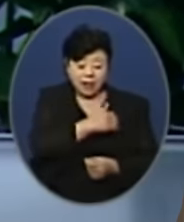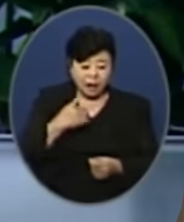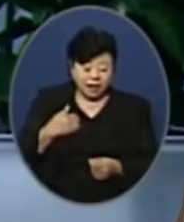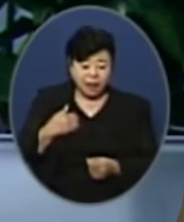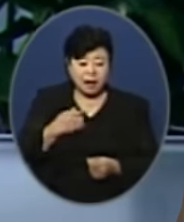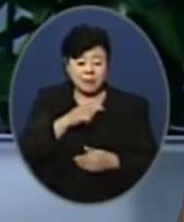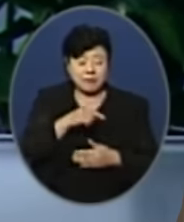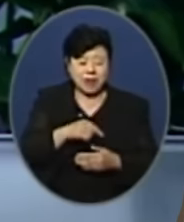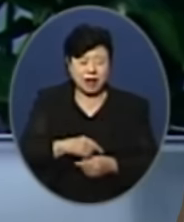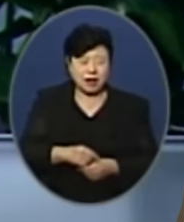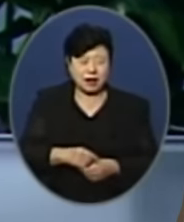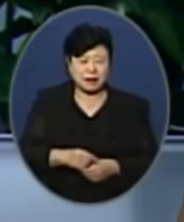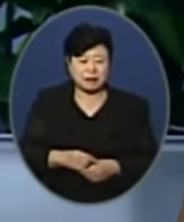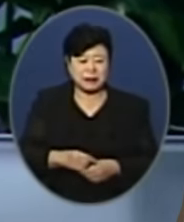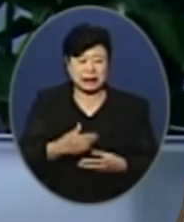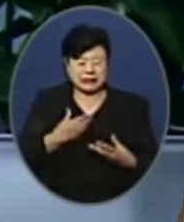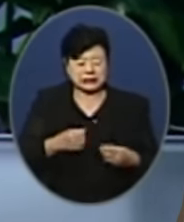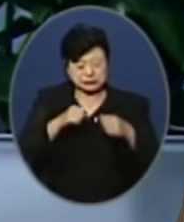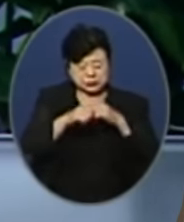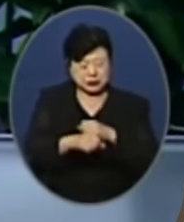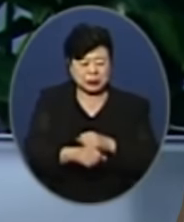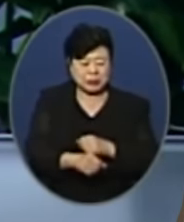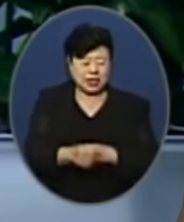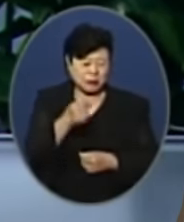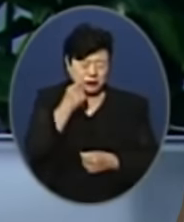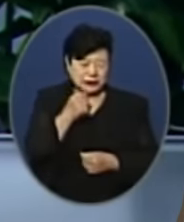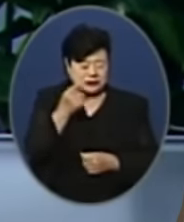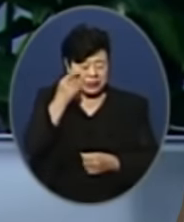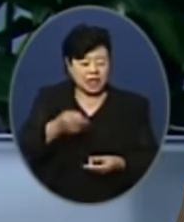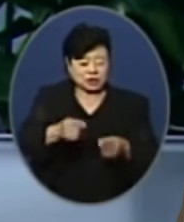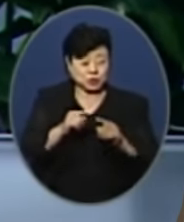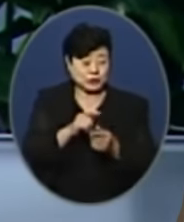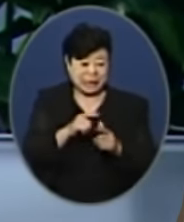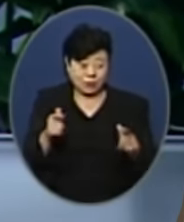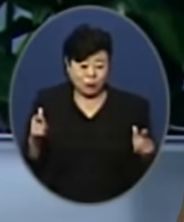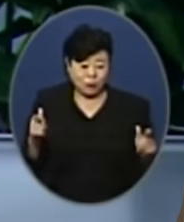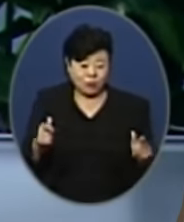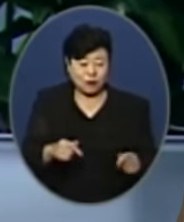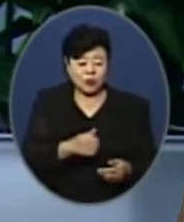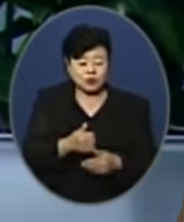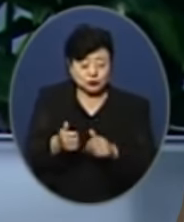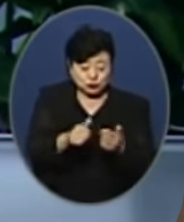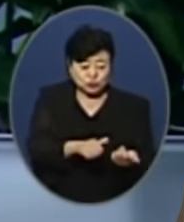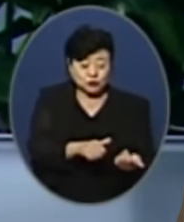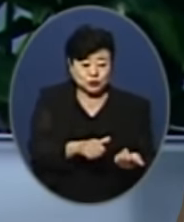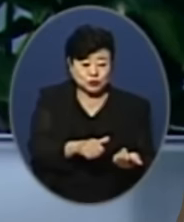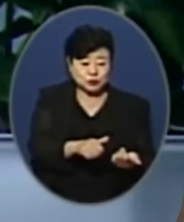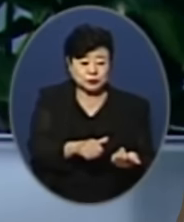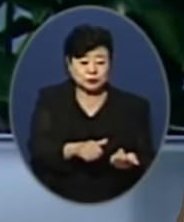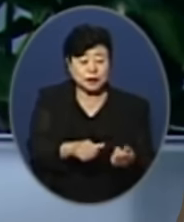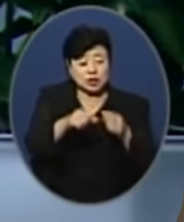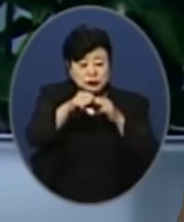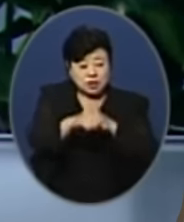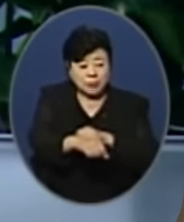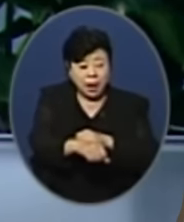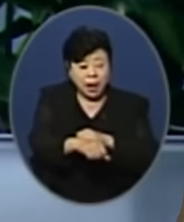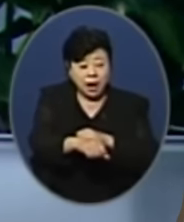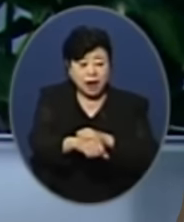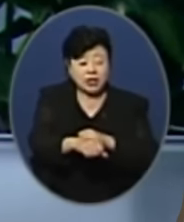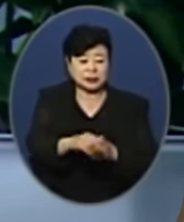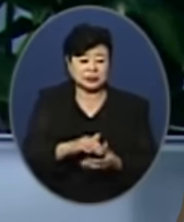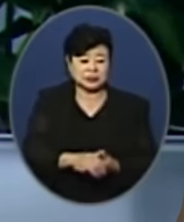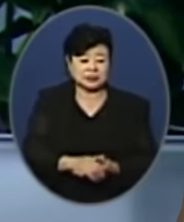마음에 열등의식과 좌절감이 들어올 수 없습니다. 우리는 죽음을 절망에